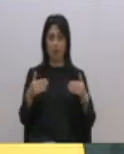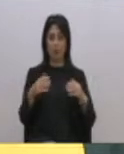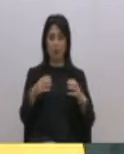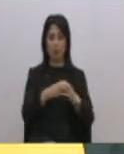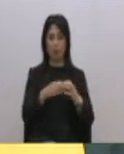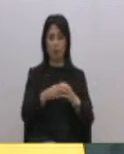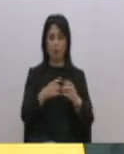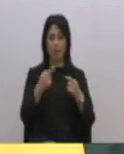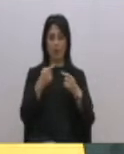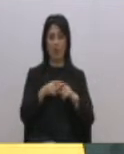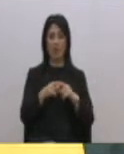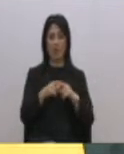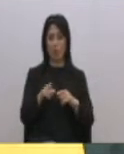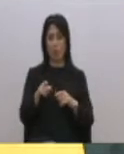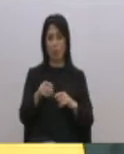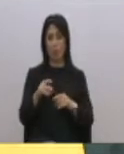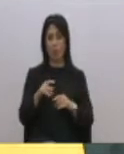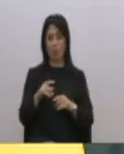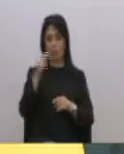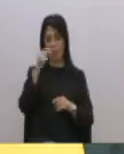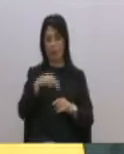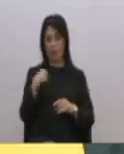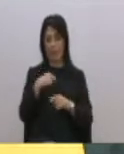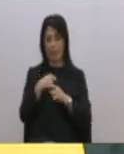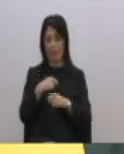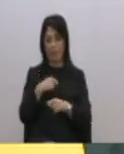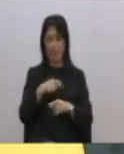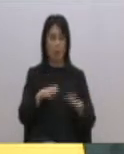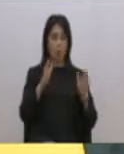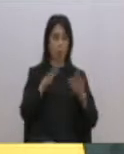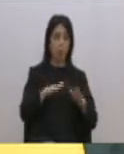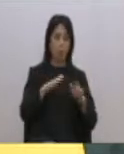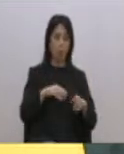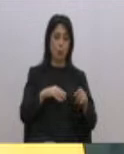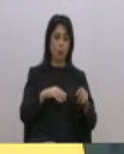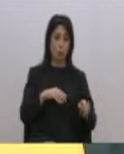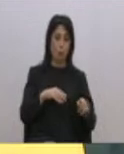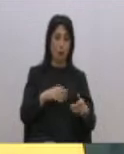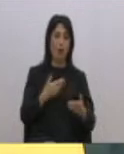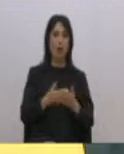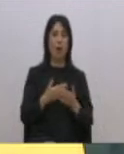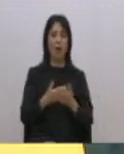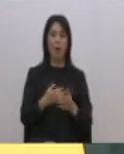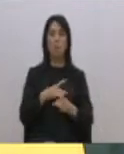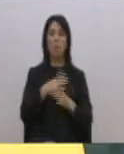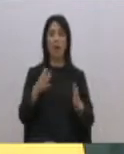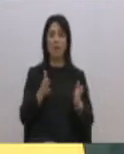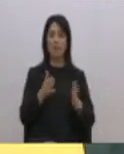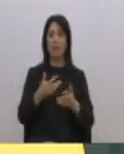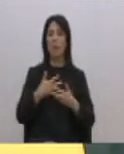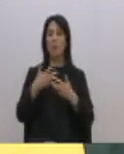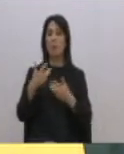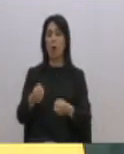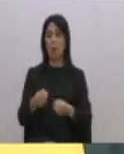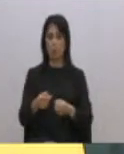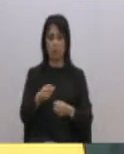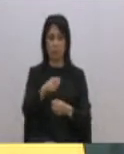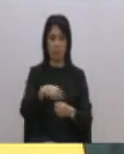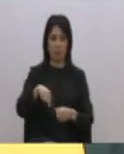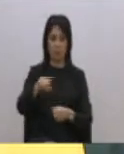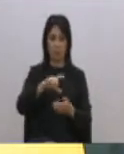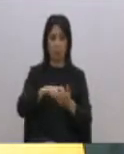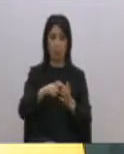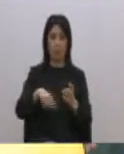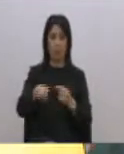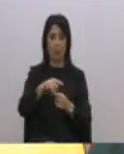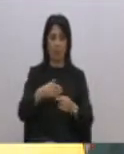i subta teoriului, tu asa zelizit romim, poet, Šesad zlo diskriminacii skolevas, am, šem tkova, še, saka matua. Tumca še